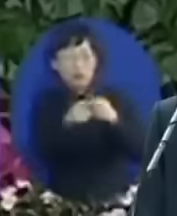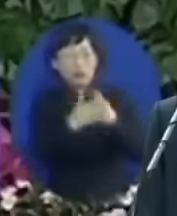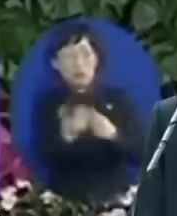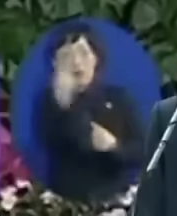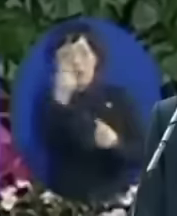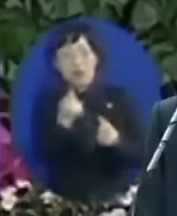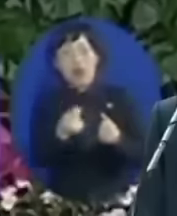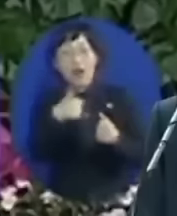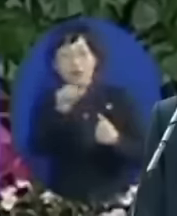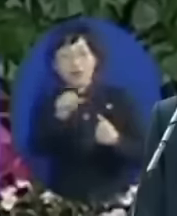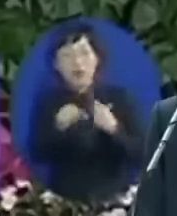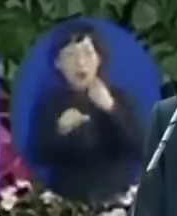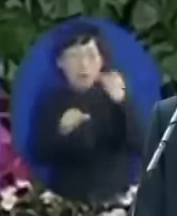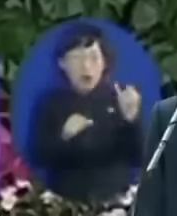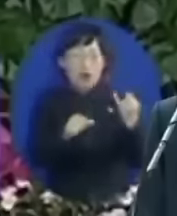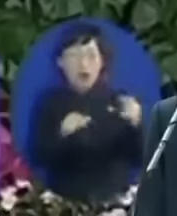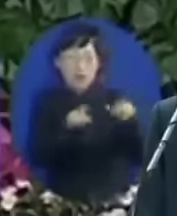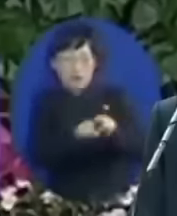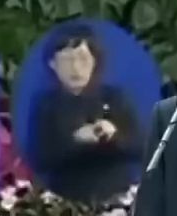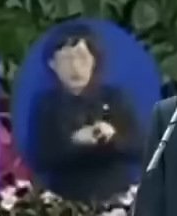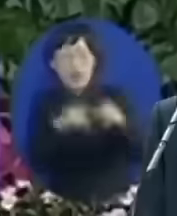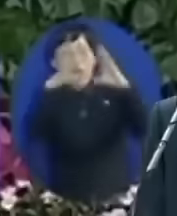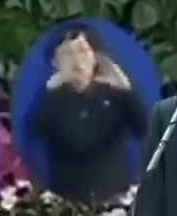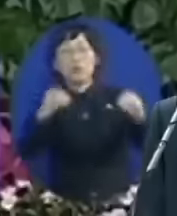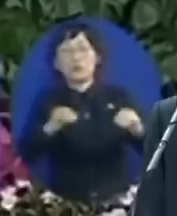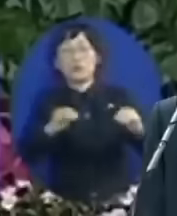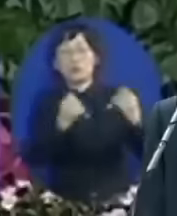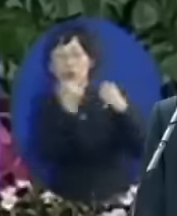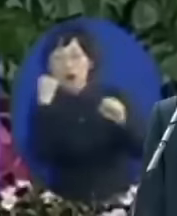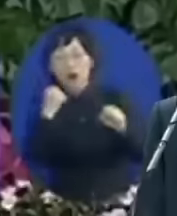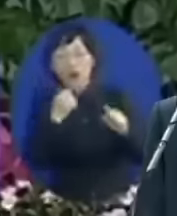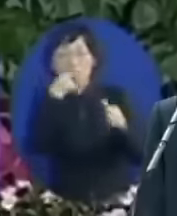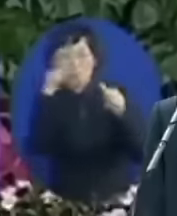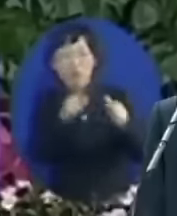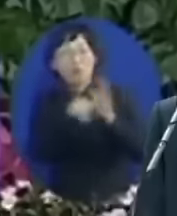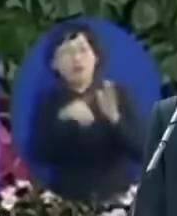데리고 애굽으로 피하여 내가 내게 이르기까지 거기 있으라.